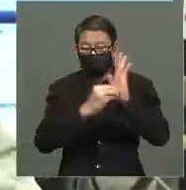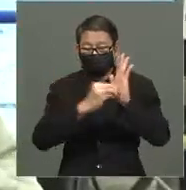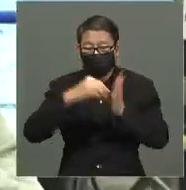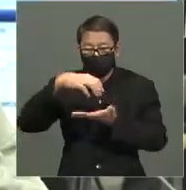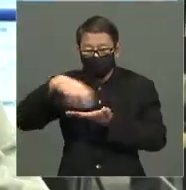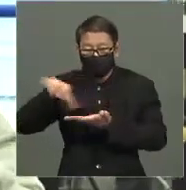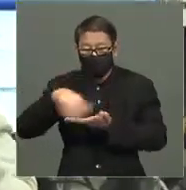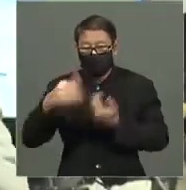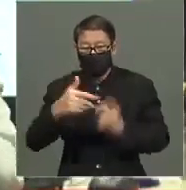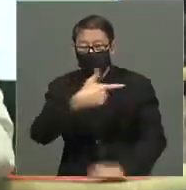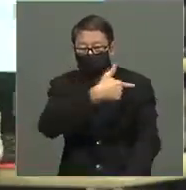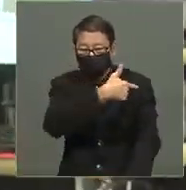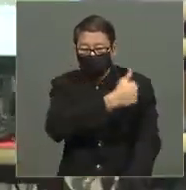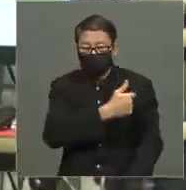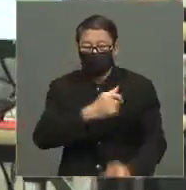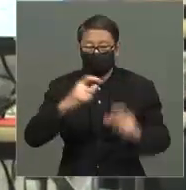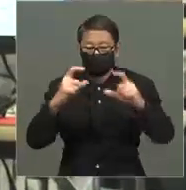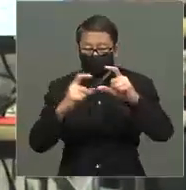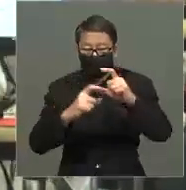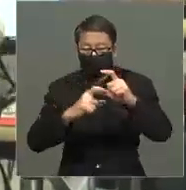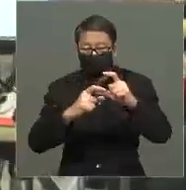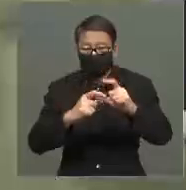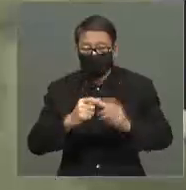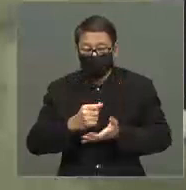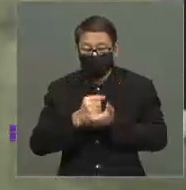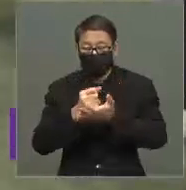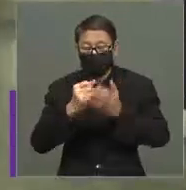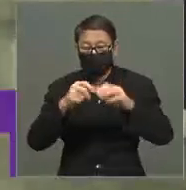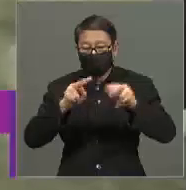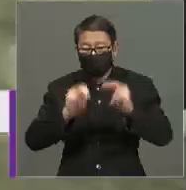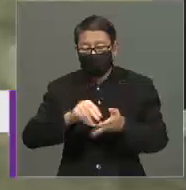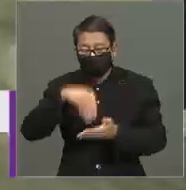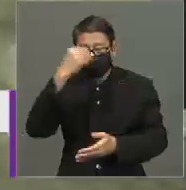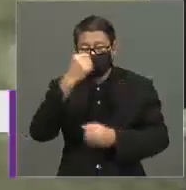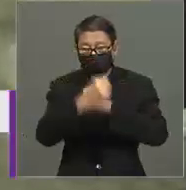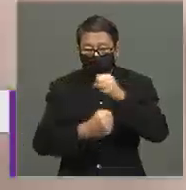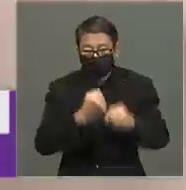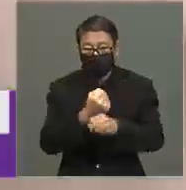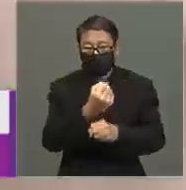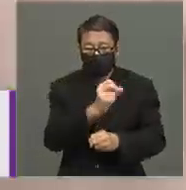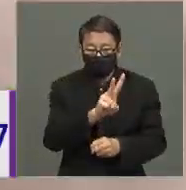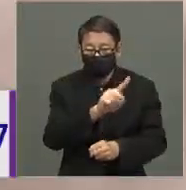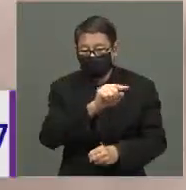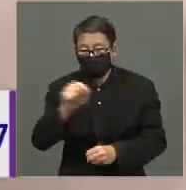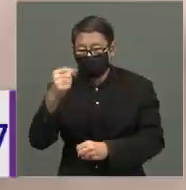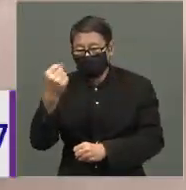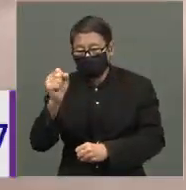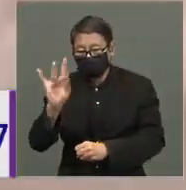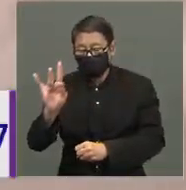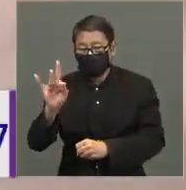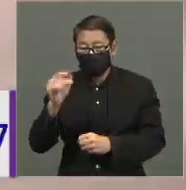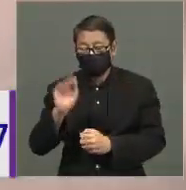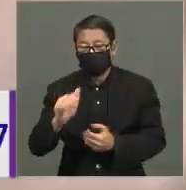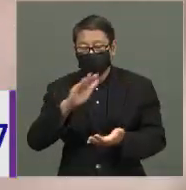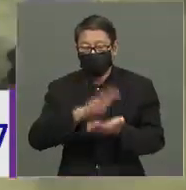เปิดเผยความคืบหน้าการฉีดวัคซีนไฟเซอร์ให้กับเด็กนักเรียนที่มีอายุระหว่าง12ถึง18ปีในโรง